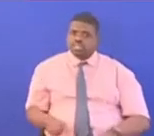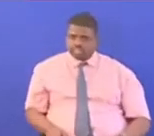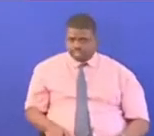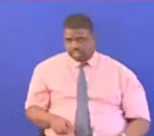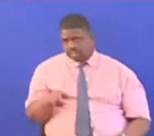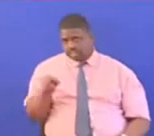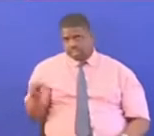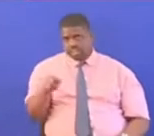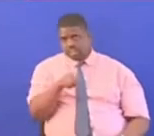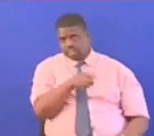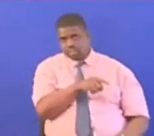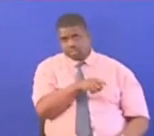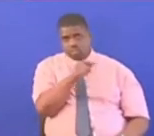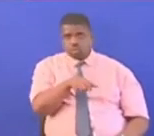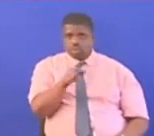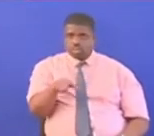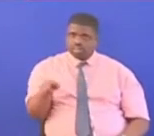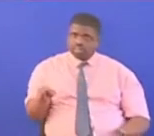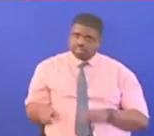wakulima.